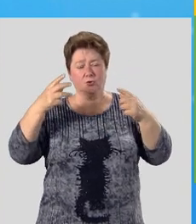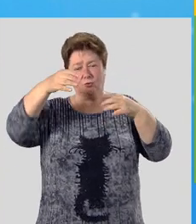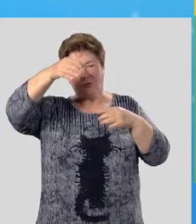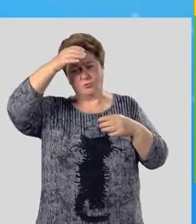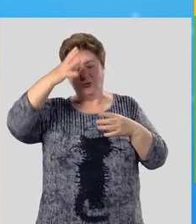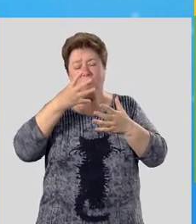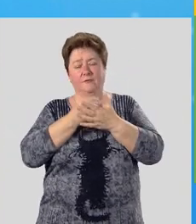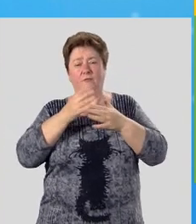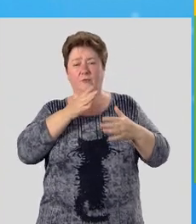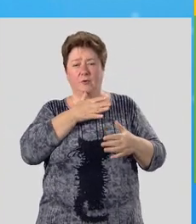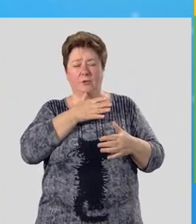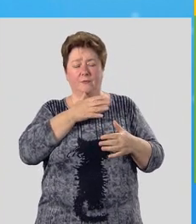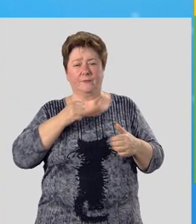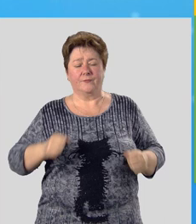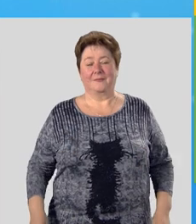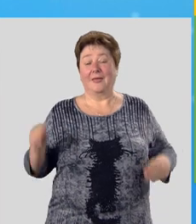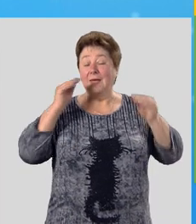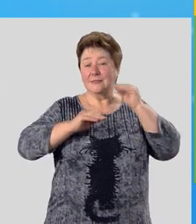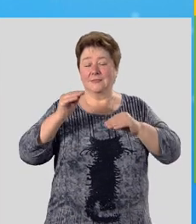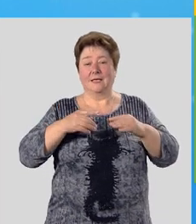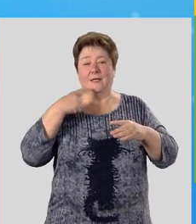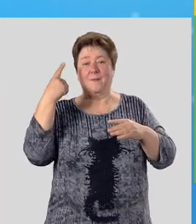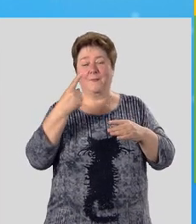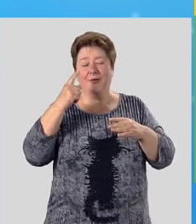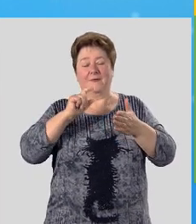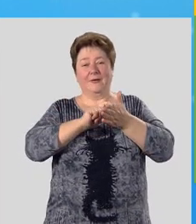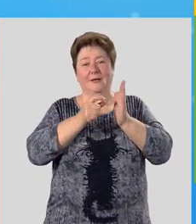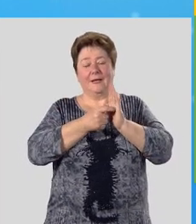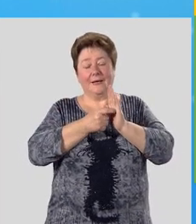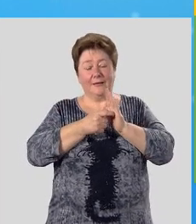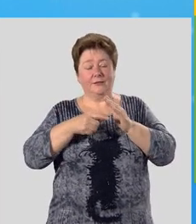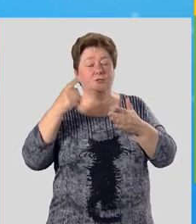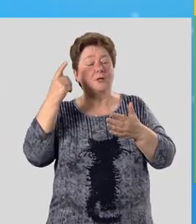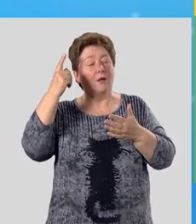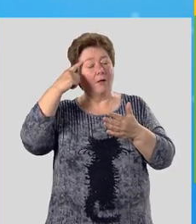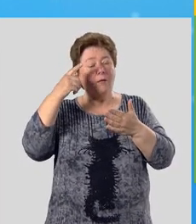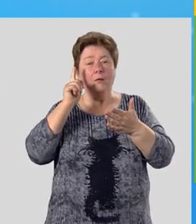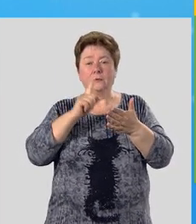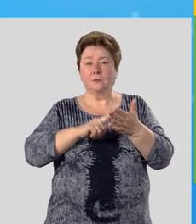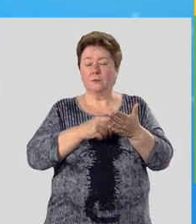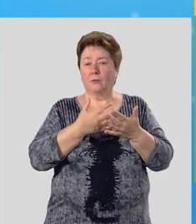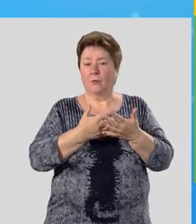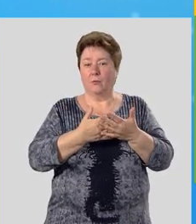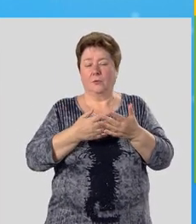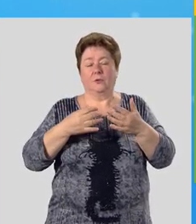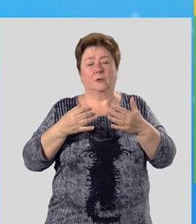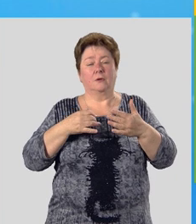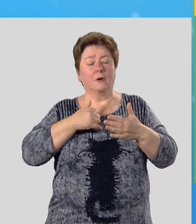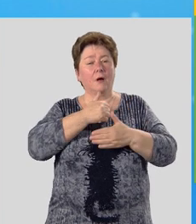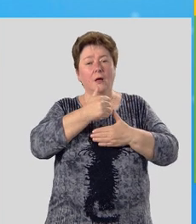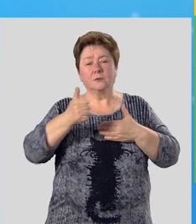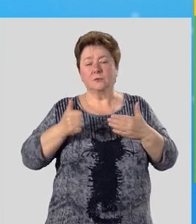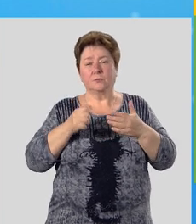ученый своего времени. Создание первой клеточной теории. Особенно